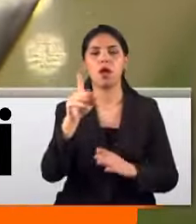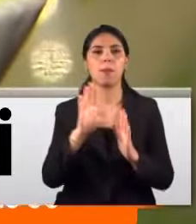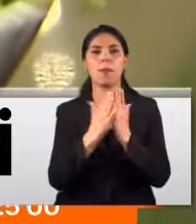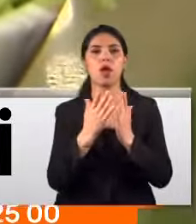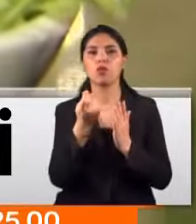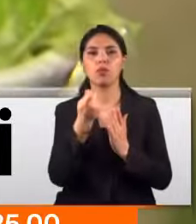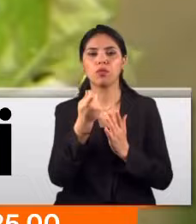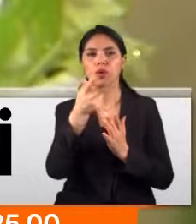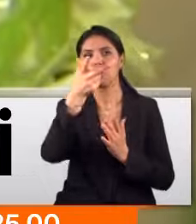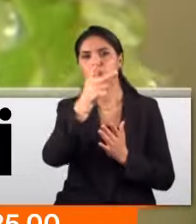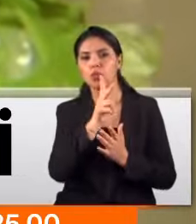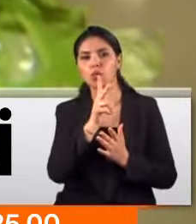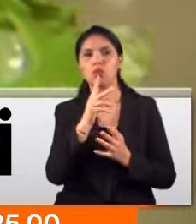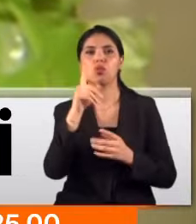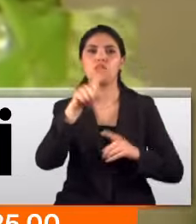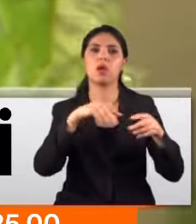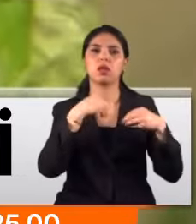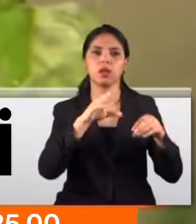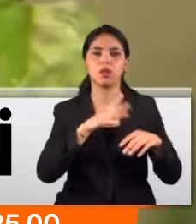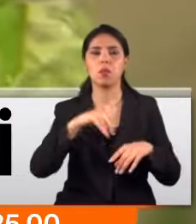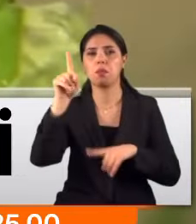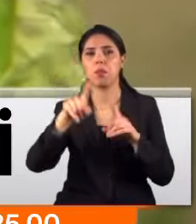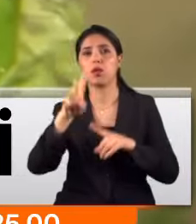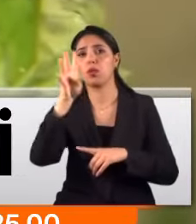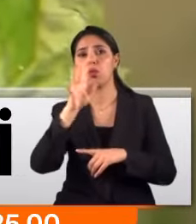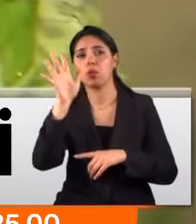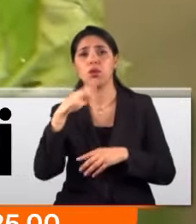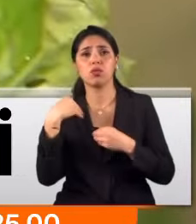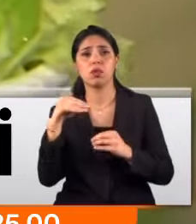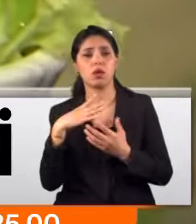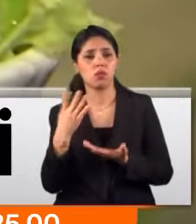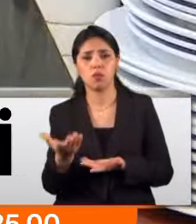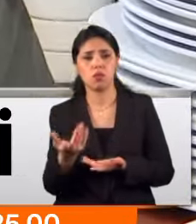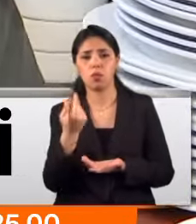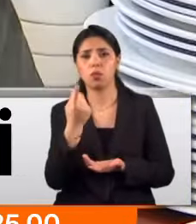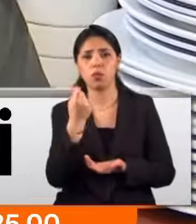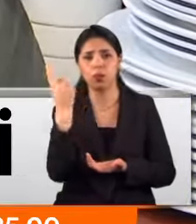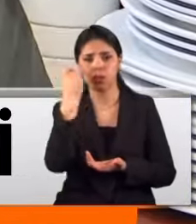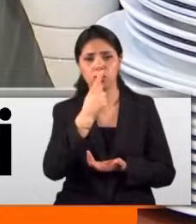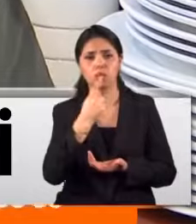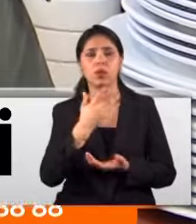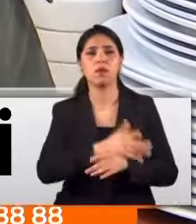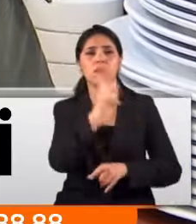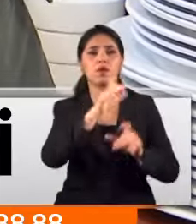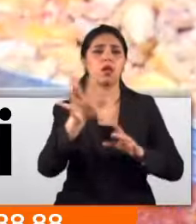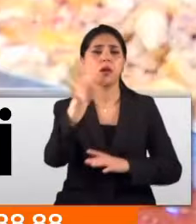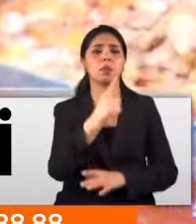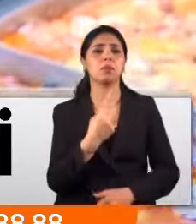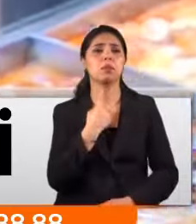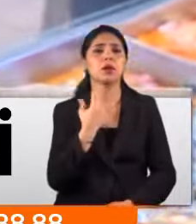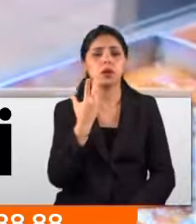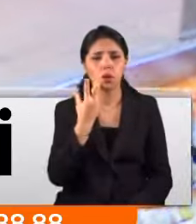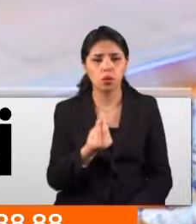gelince 300'e bunu satan da var, 400-500'e satan da. İşte bu rakamlar artık vatandaşı bezdirdi.